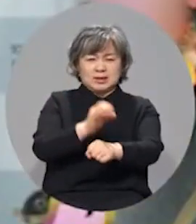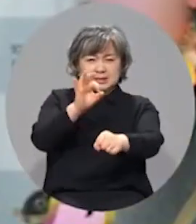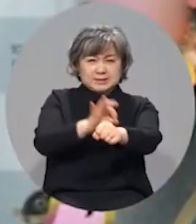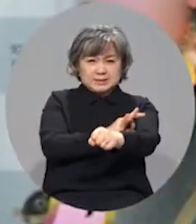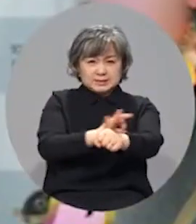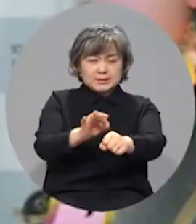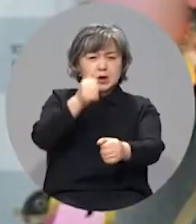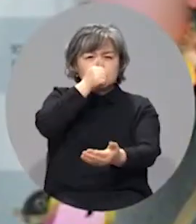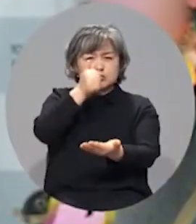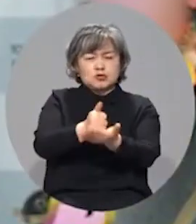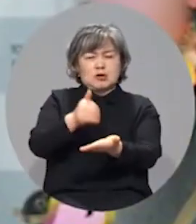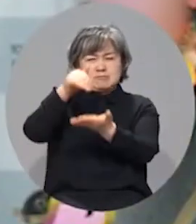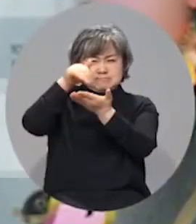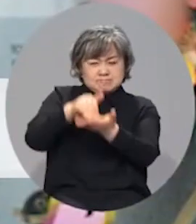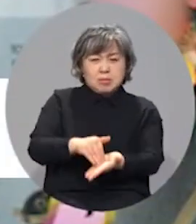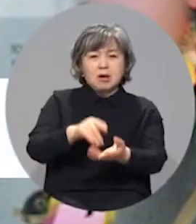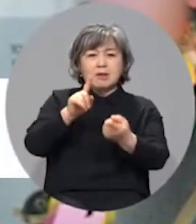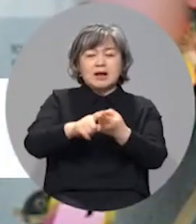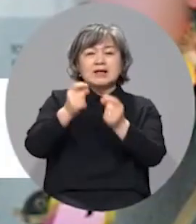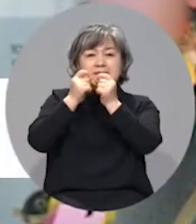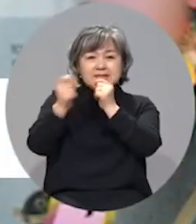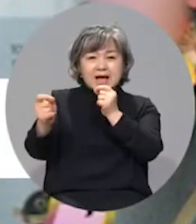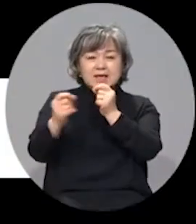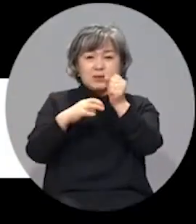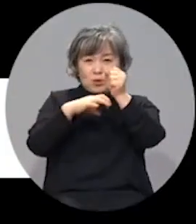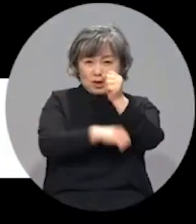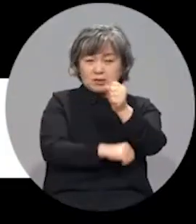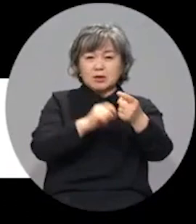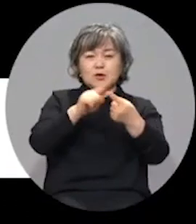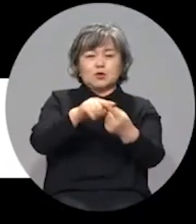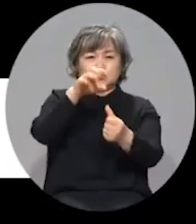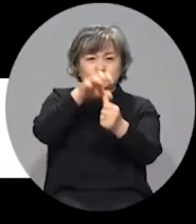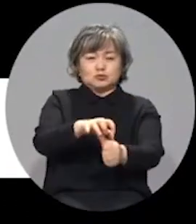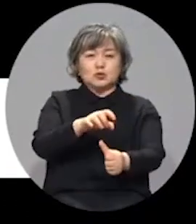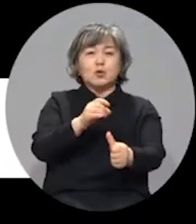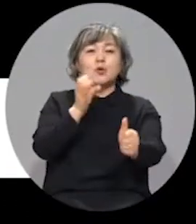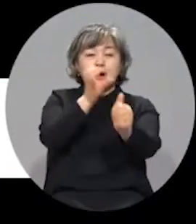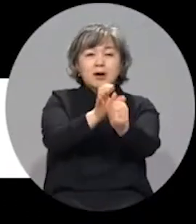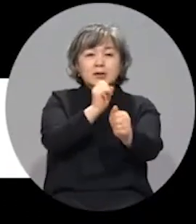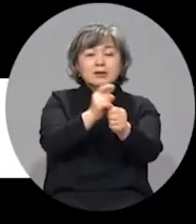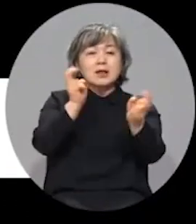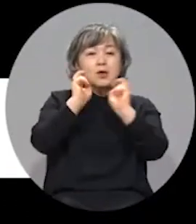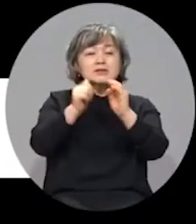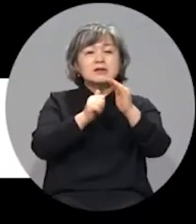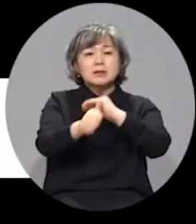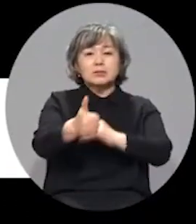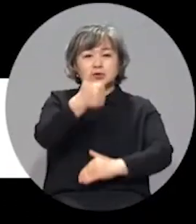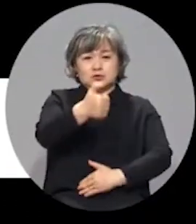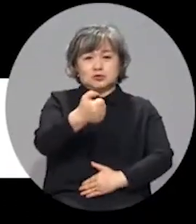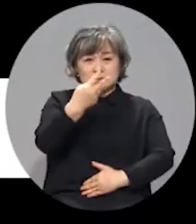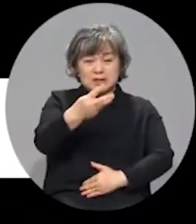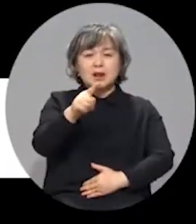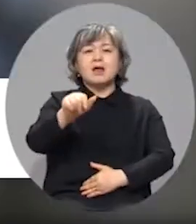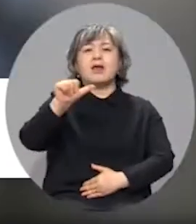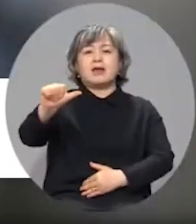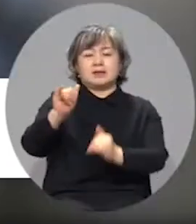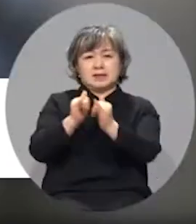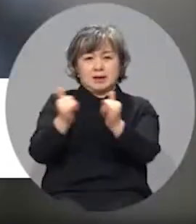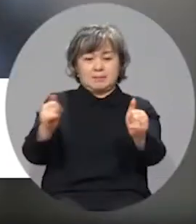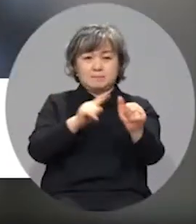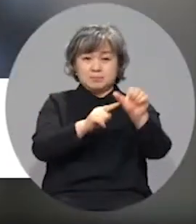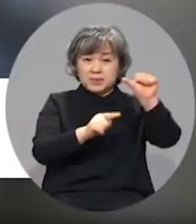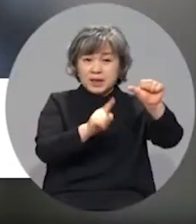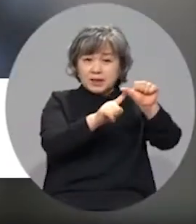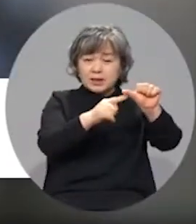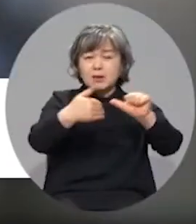특정 경제범죄 가중처벌법상 사기와 횡령 등 혐의로 구속영장이 청구된 이 업체의 대표 53살 A씨.